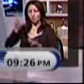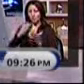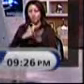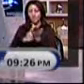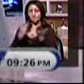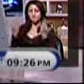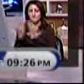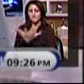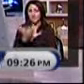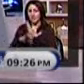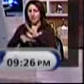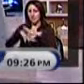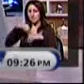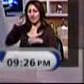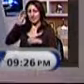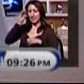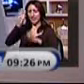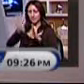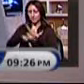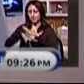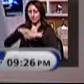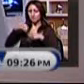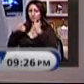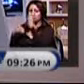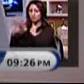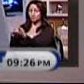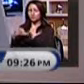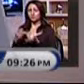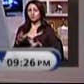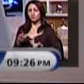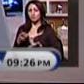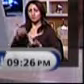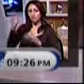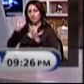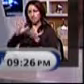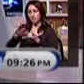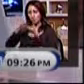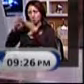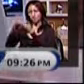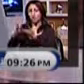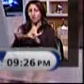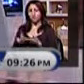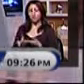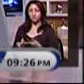ده اتعمل كتاب قد كده. طب اذا كانت المعارضه بالقوه دي ليش الشباب تمردوا عليهم؟ لا هنا